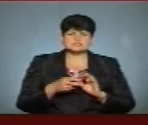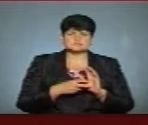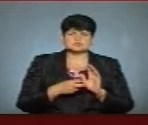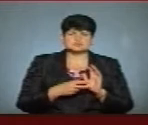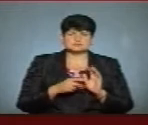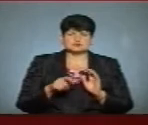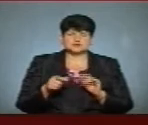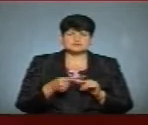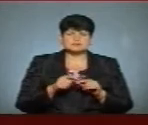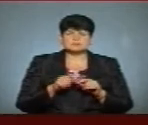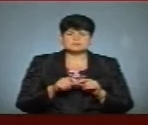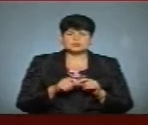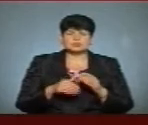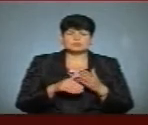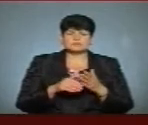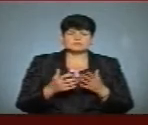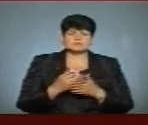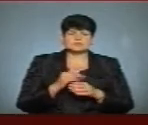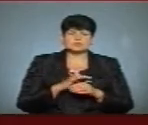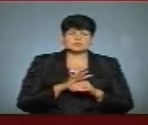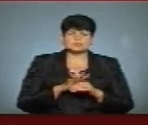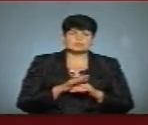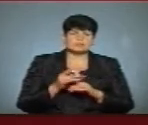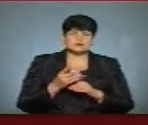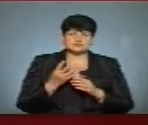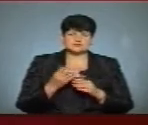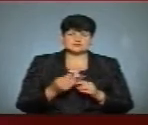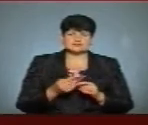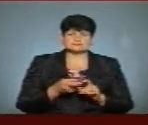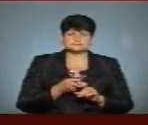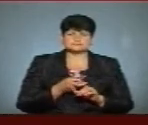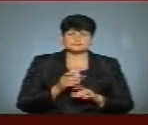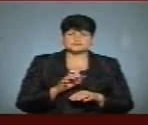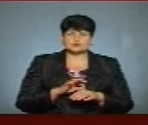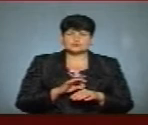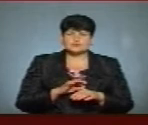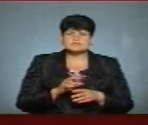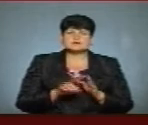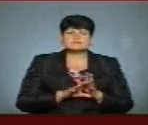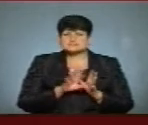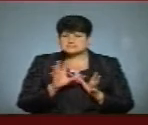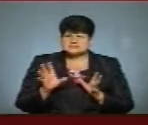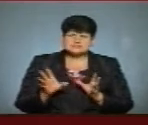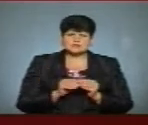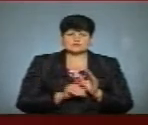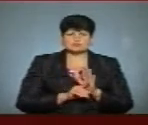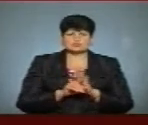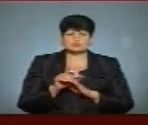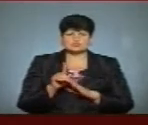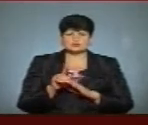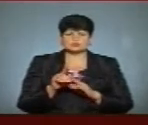Це дослідження допомагає виявити COVID-19 у перші дні інфікування. Загалом від початку спостереження в